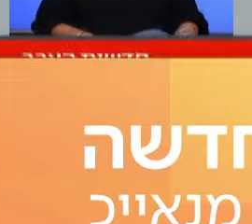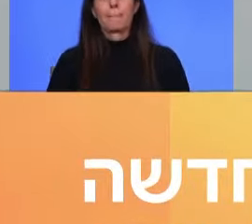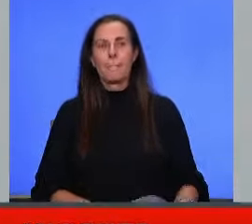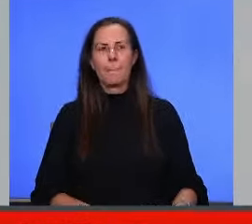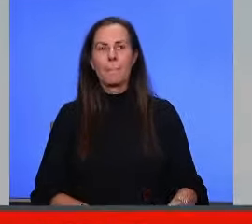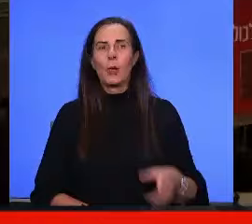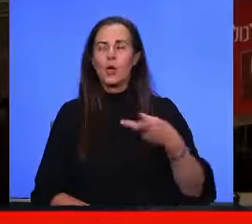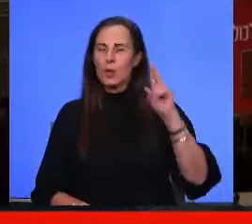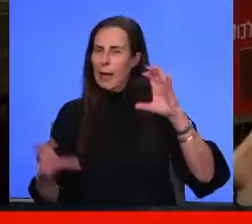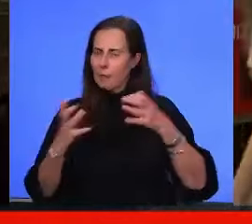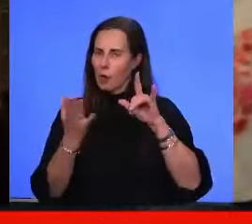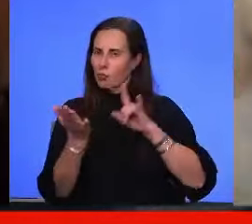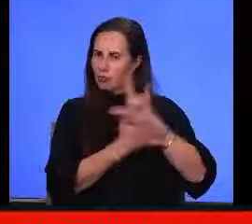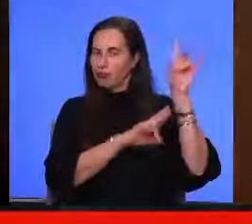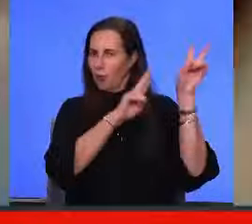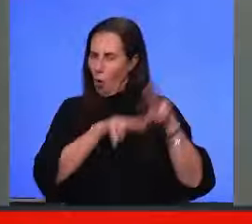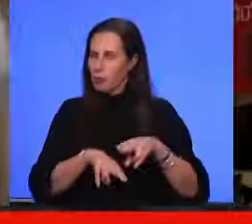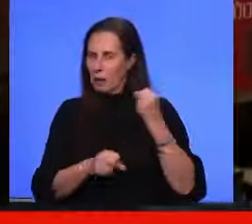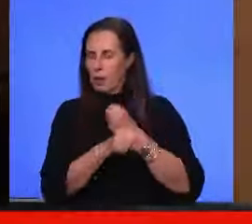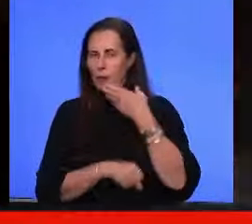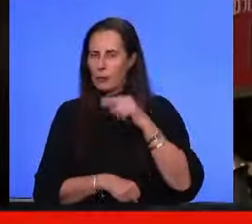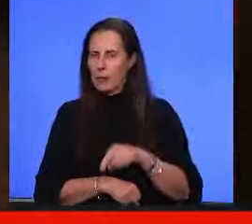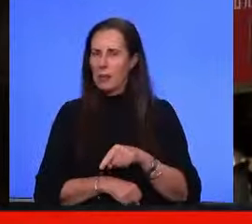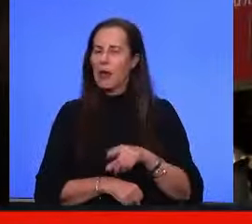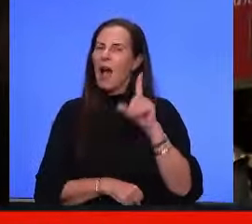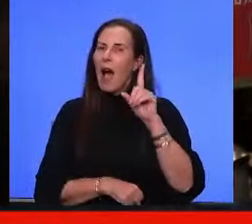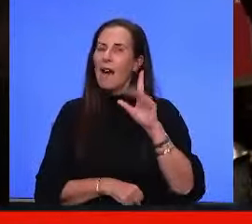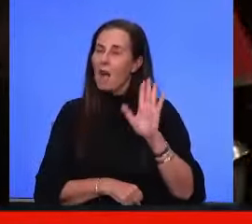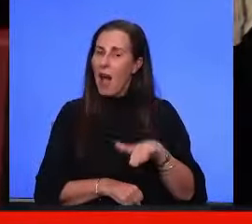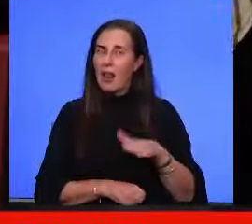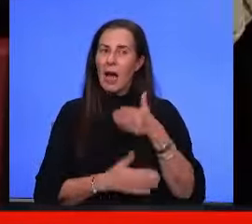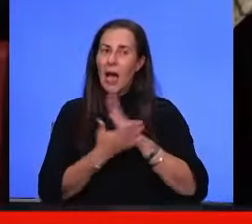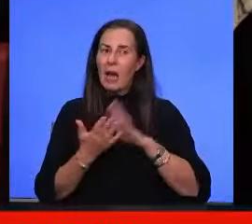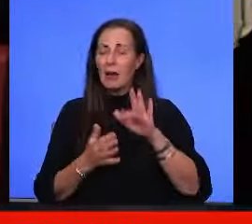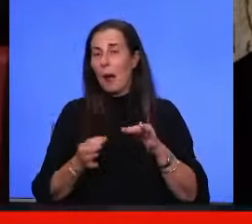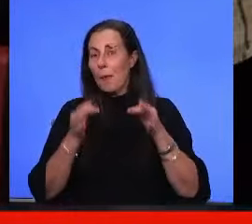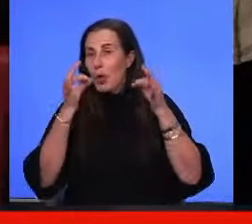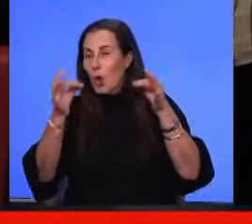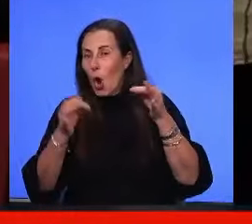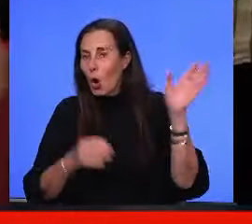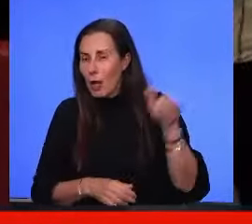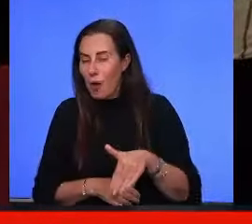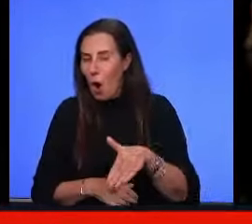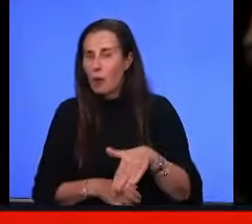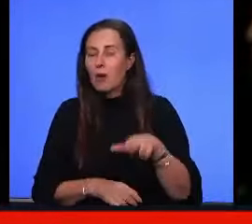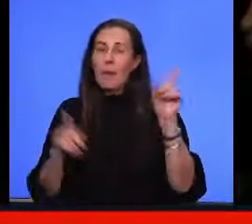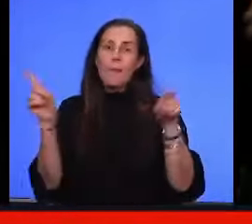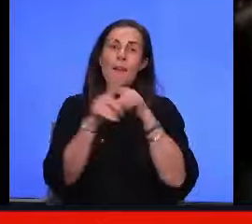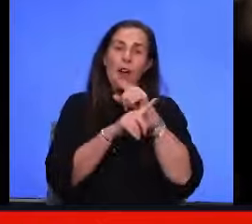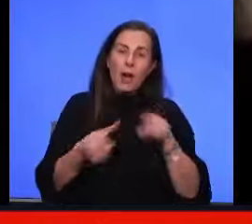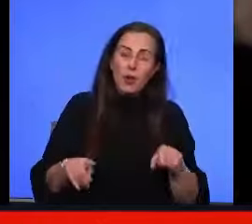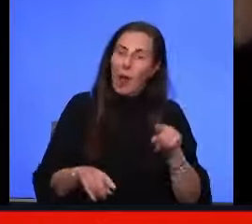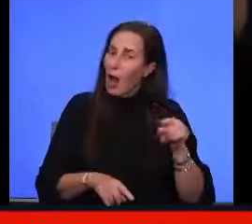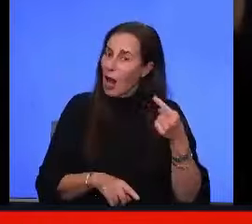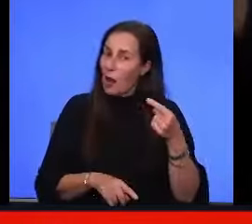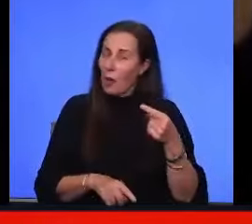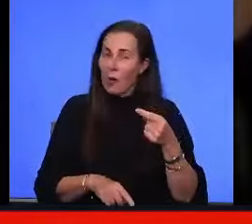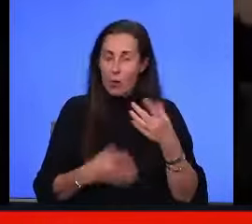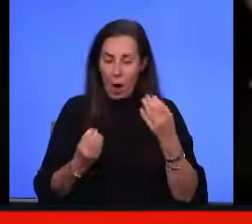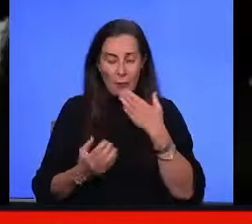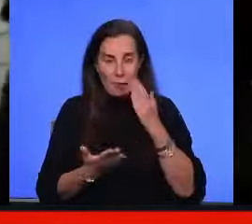יותר ויותר חברות תעופה חוזרות לפעול בישראל, אבל בדרך חלקן גם דוחות את ההגעה, מבטלות, למרות שישראלים רבים